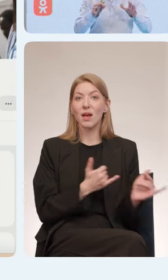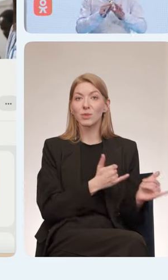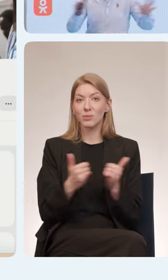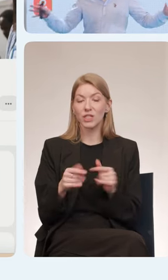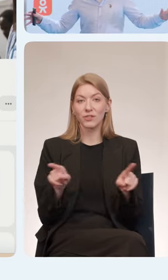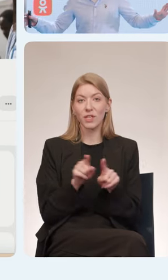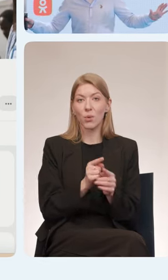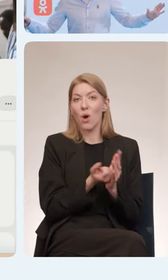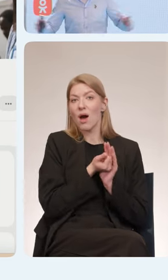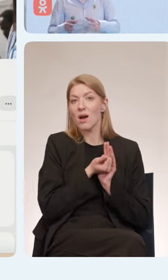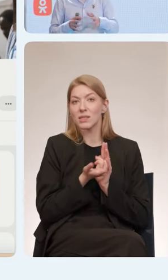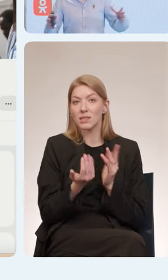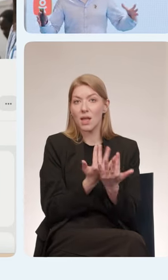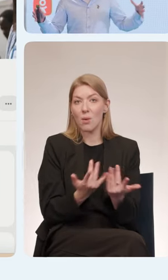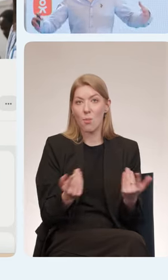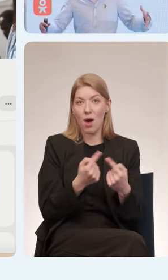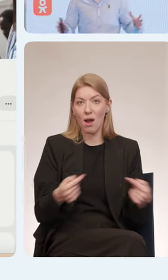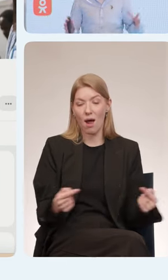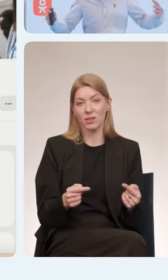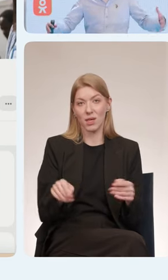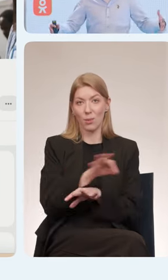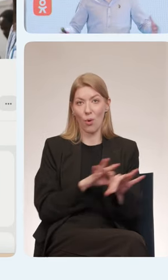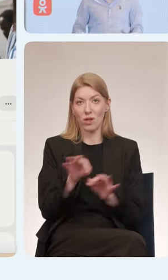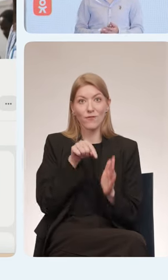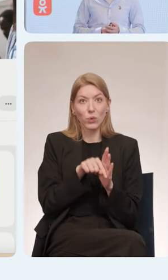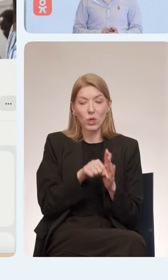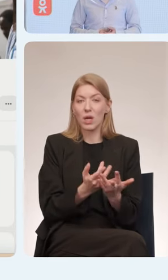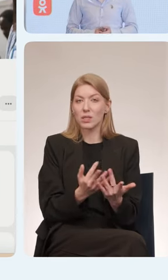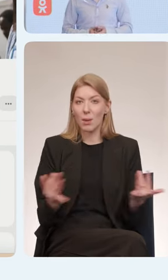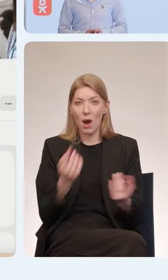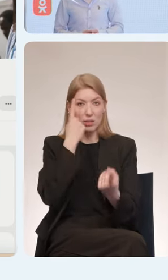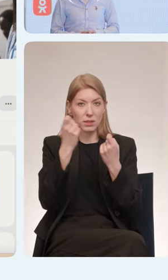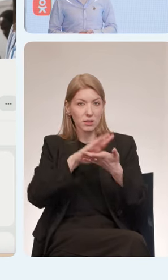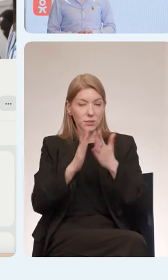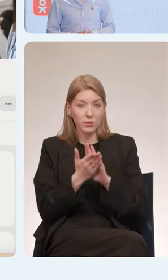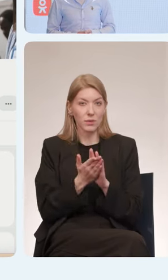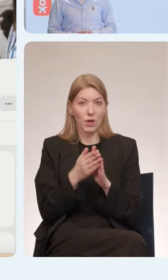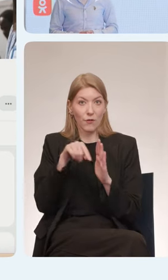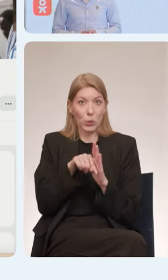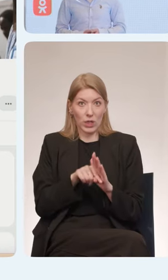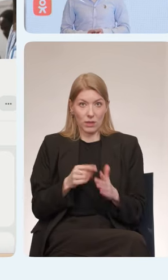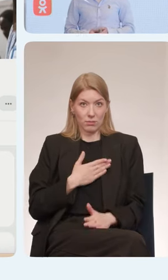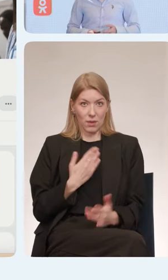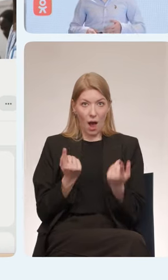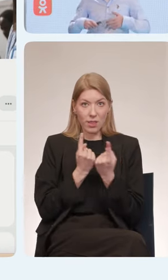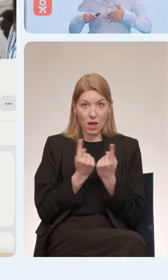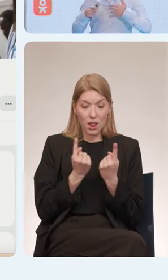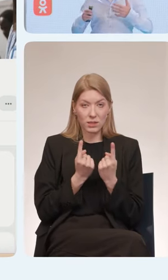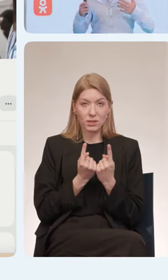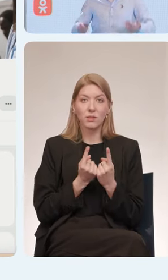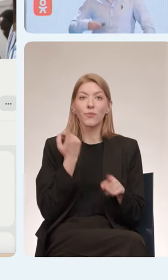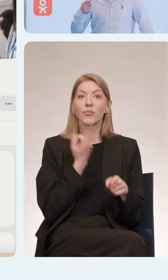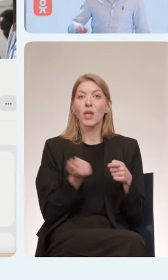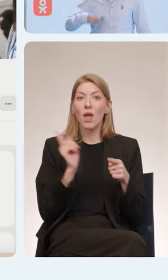такое разнообразие проектов внутри и разнообразие контента социального внутри одноклассников. И